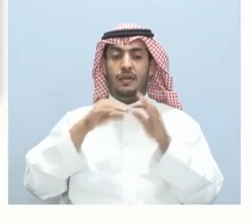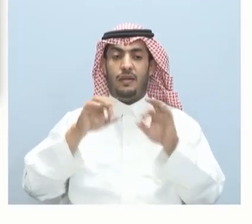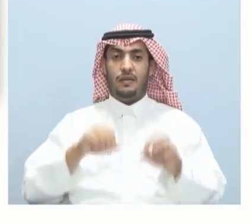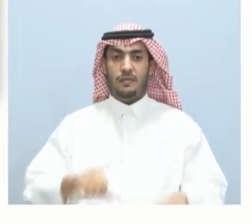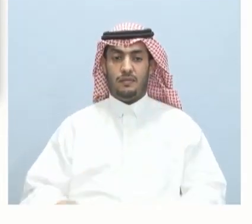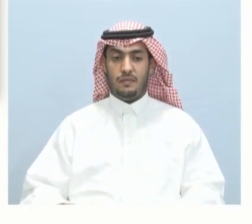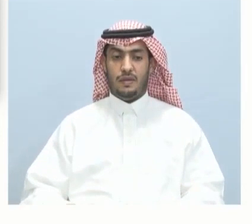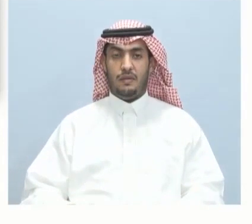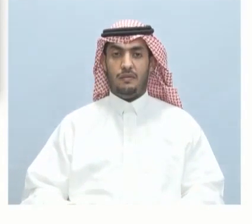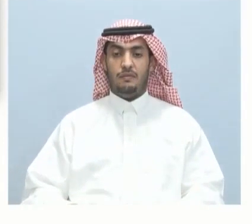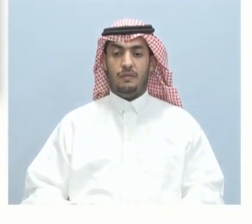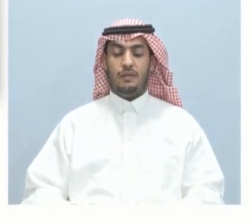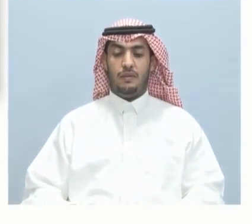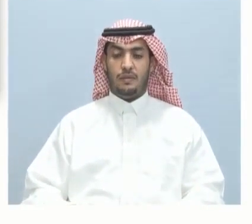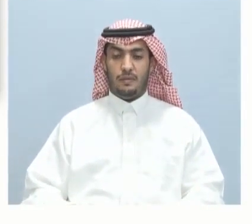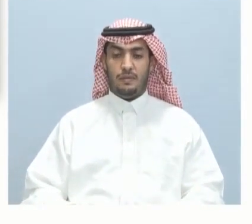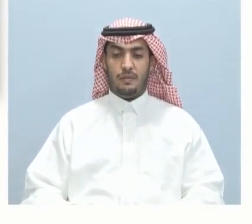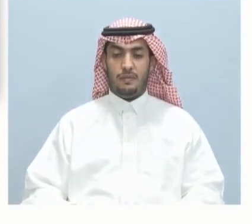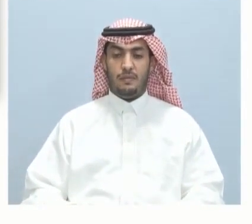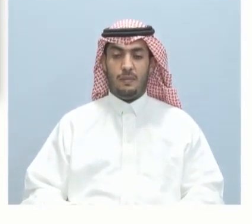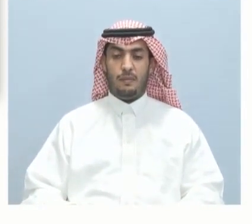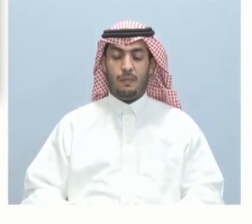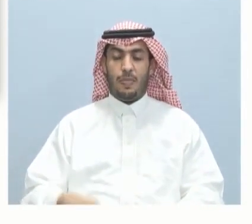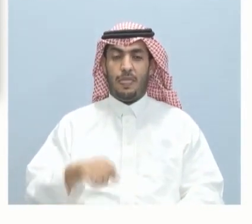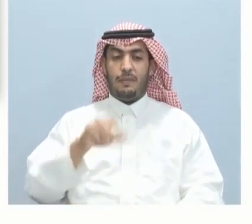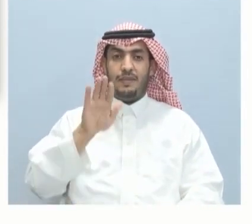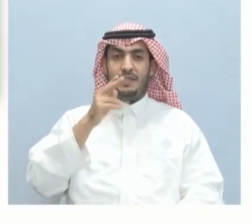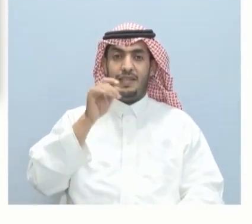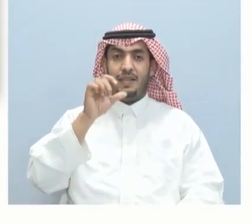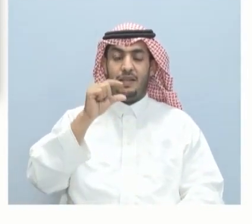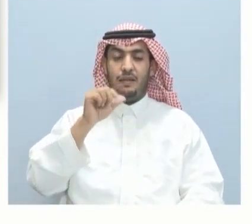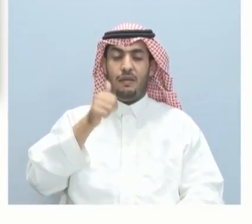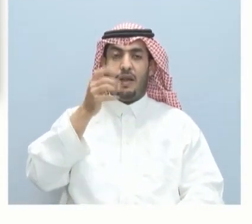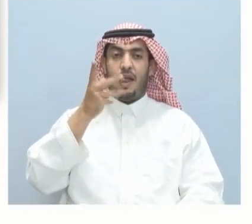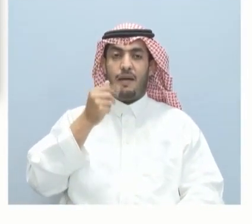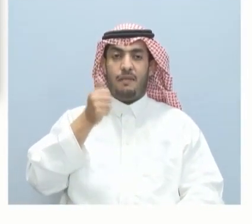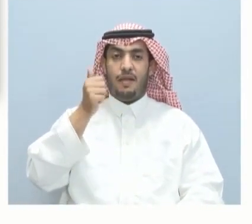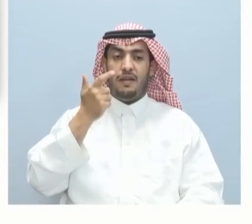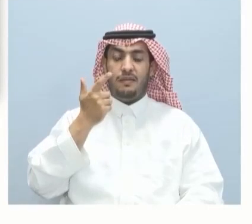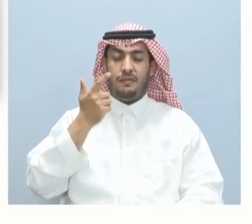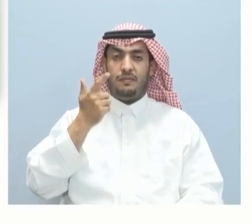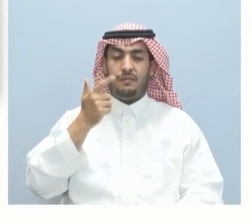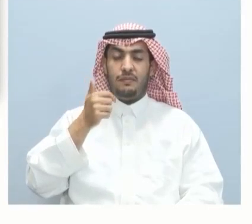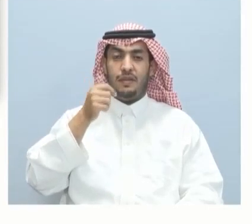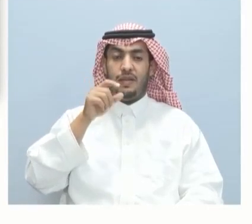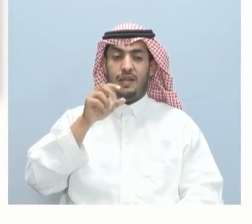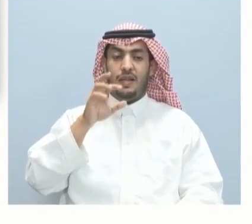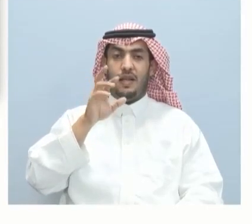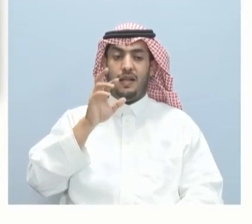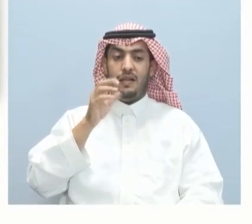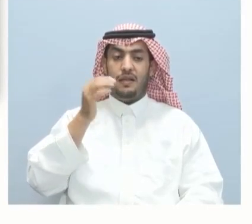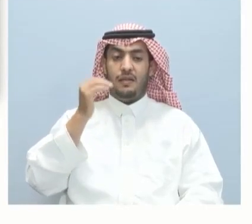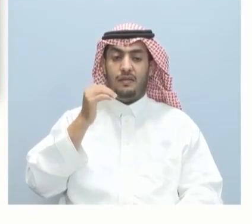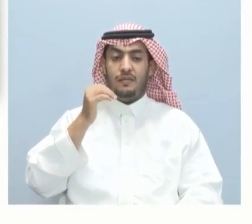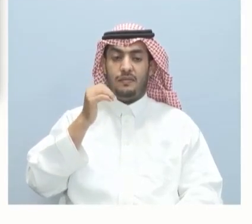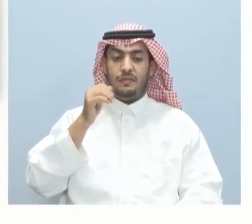اخذنا ار اس فالمسافه هذه لسعيد كيف نجيبها كيف اوجد الار اس لسعيد